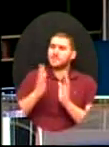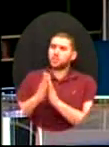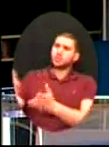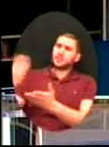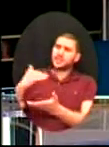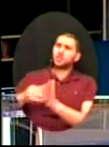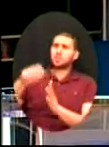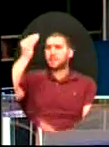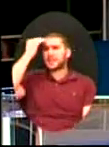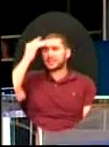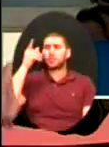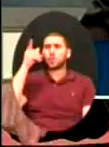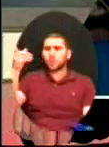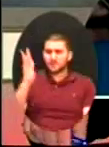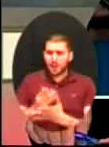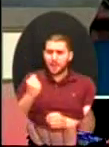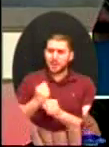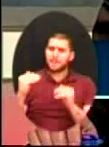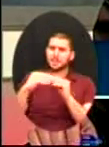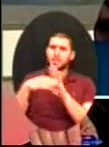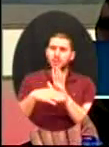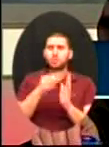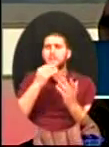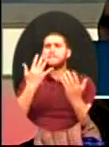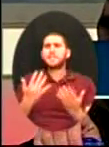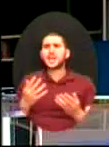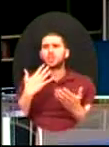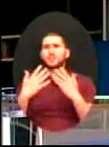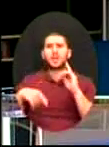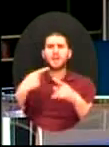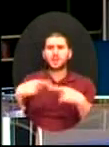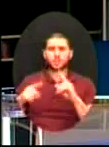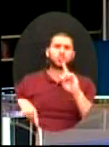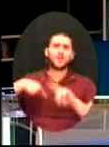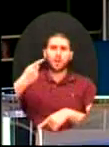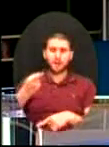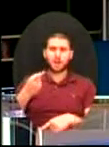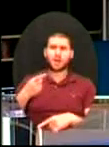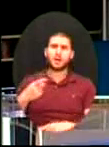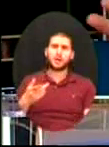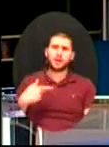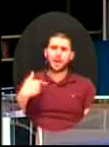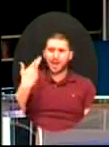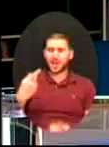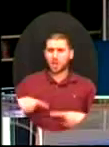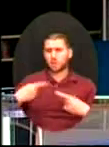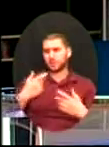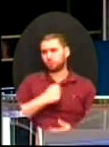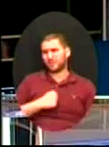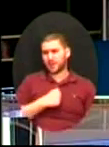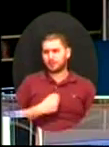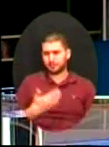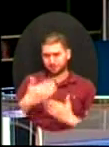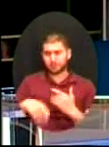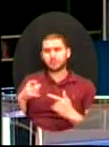אישור מבית הספר, שהוא פעל לפי כל הנהלים. מתי הישיבה בוועדה? בשבוע הבא, תהיה אחר התום ימי השיבה של כולם. אז